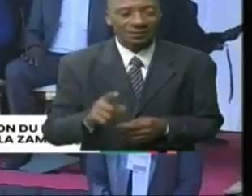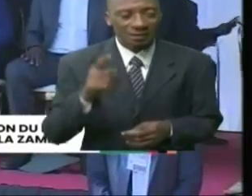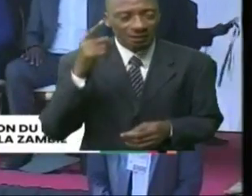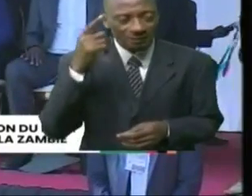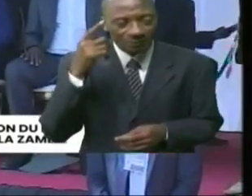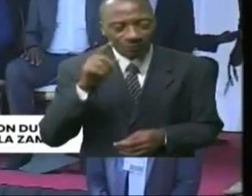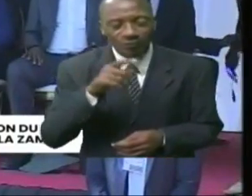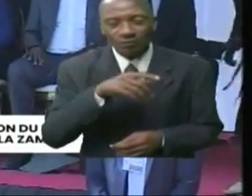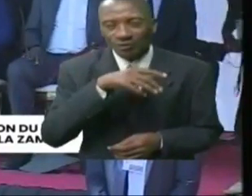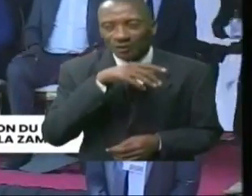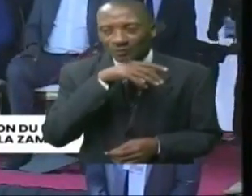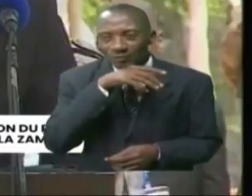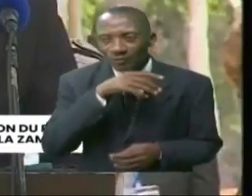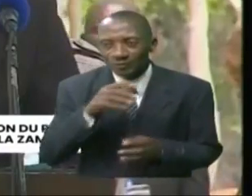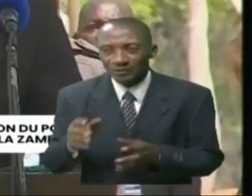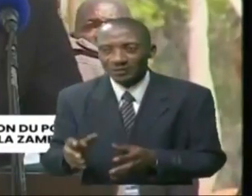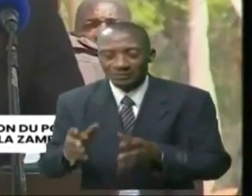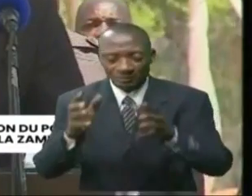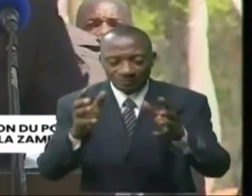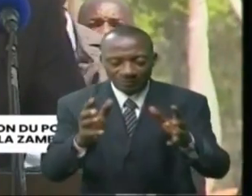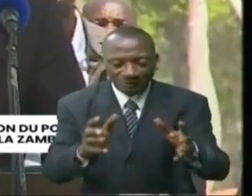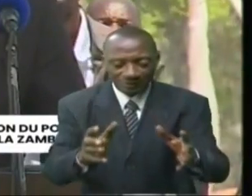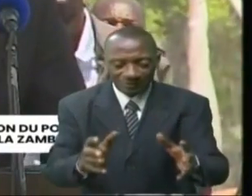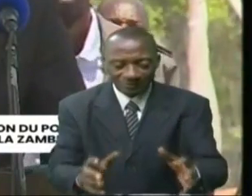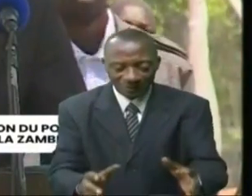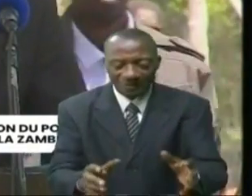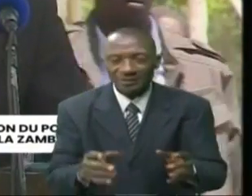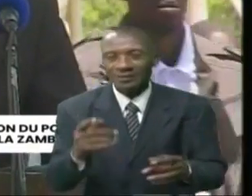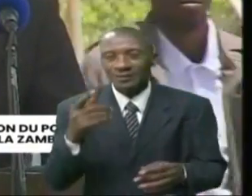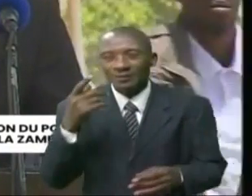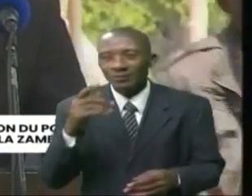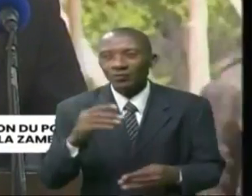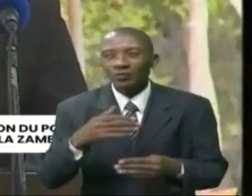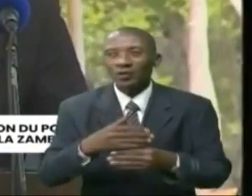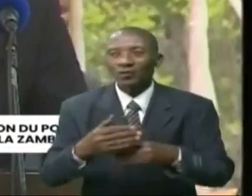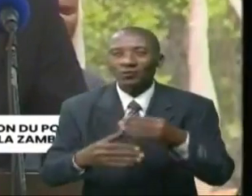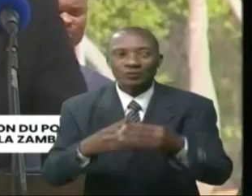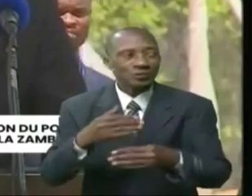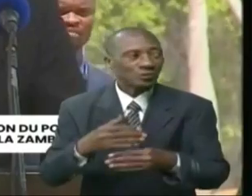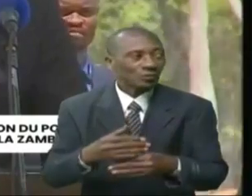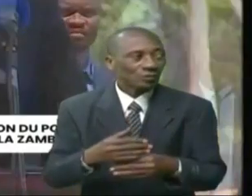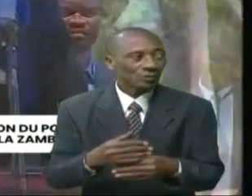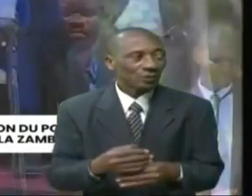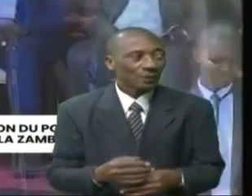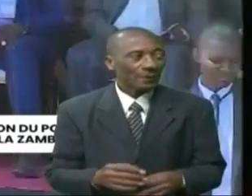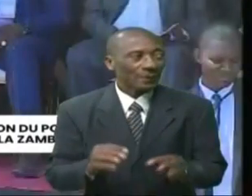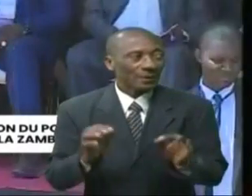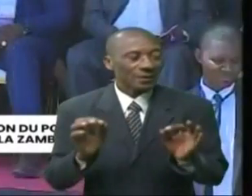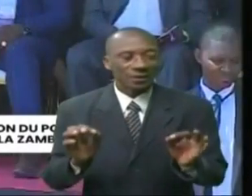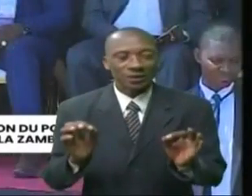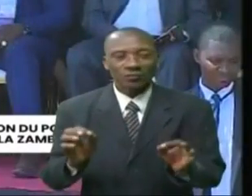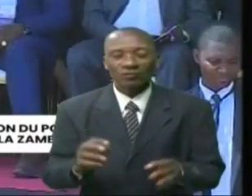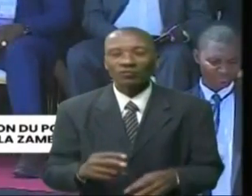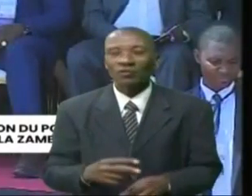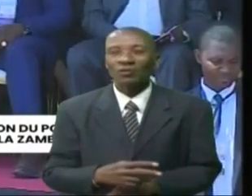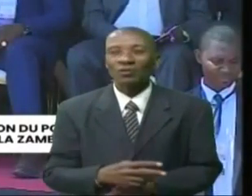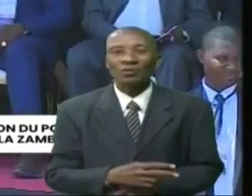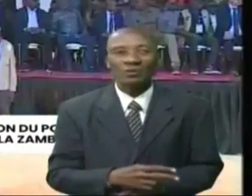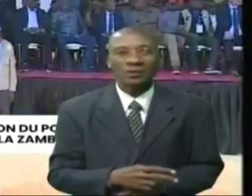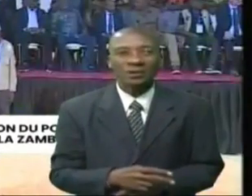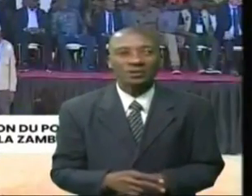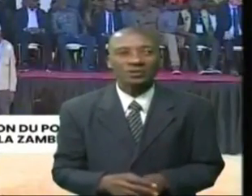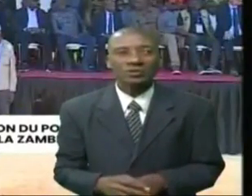pour la construction du pont reliant la République démocratique du Congo et la République sœur de